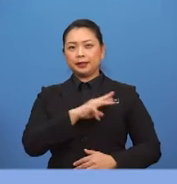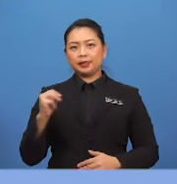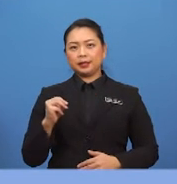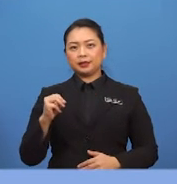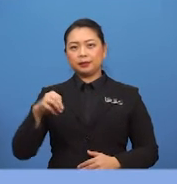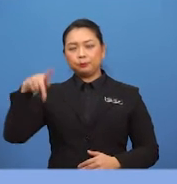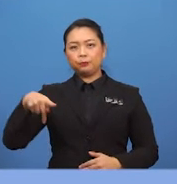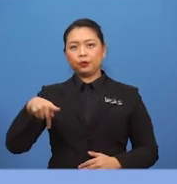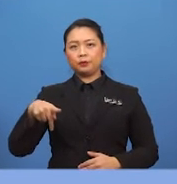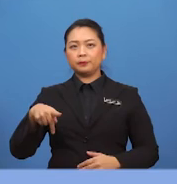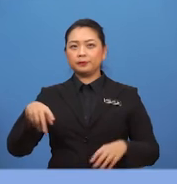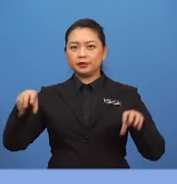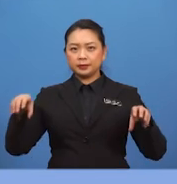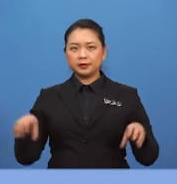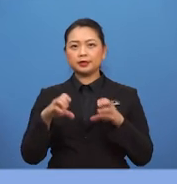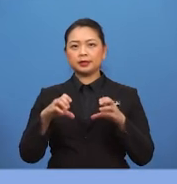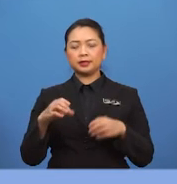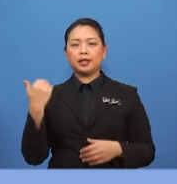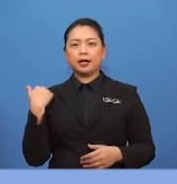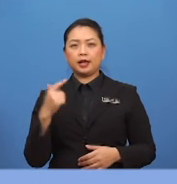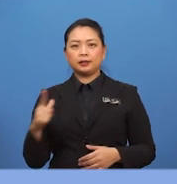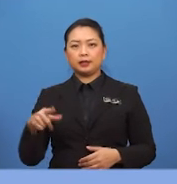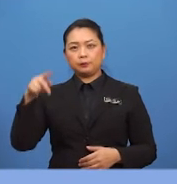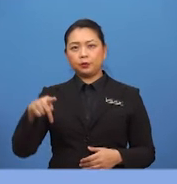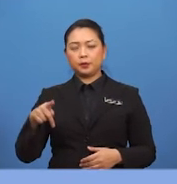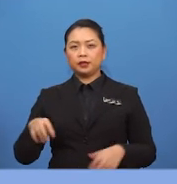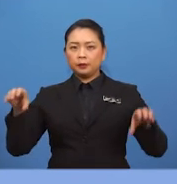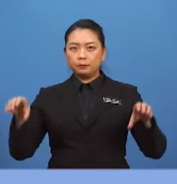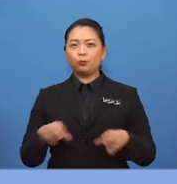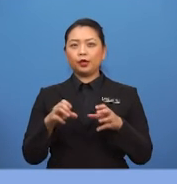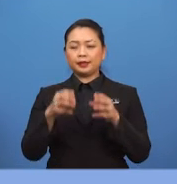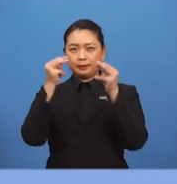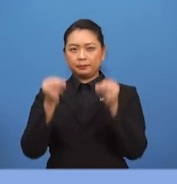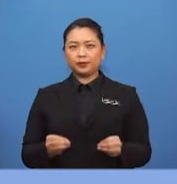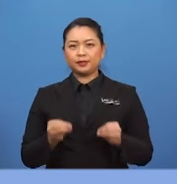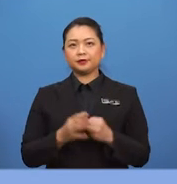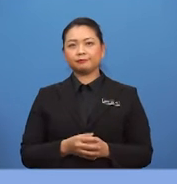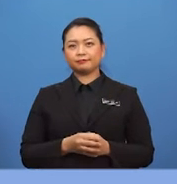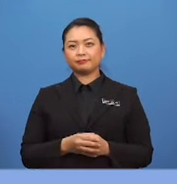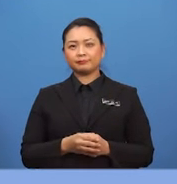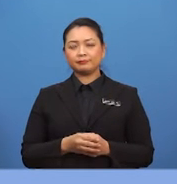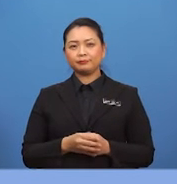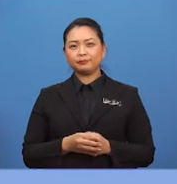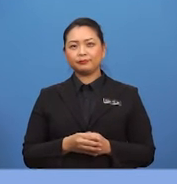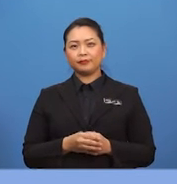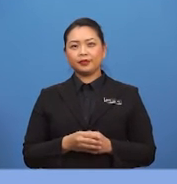jadi, manakala polimer sintetik adalah polimer buatan